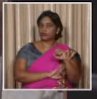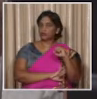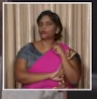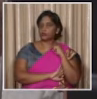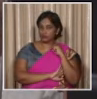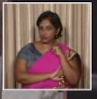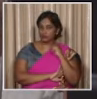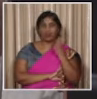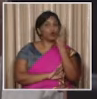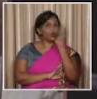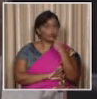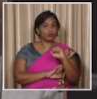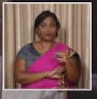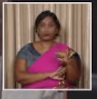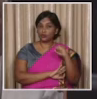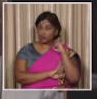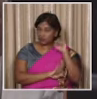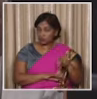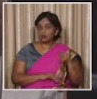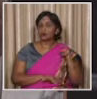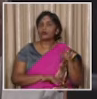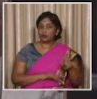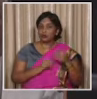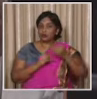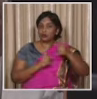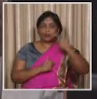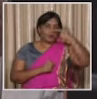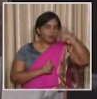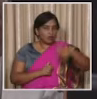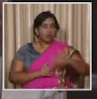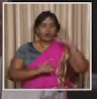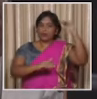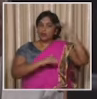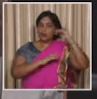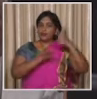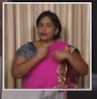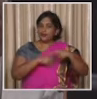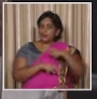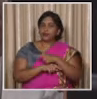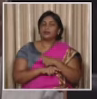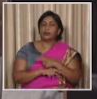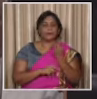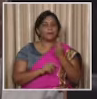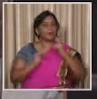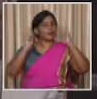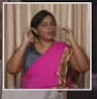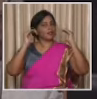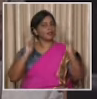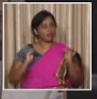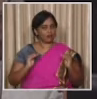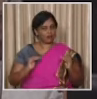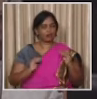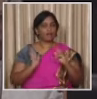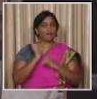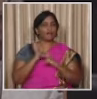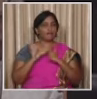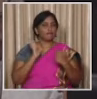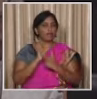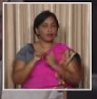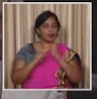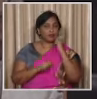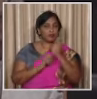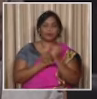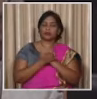වුණා. රුපියල ශක්තිමත් වෙන්න ඉන්ධන ඇතුළු ආනායන භාණ්ඩවල මිල අඩු වෙනවා. වැට් බදු ගෙවන